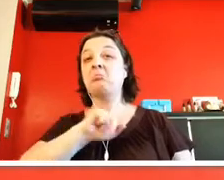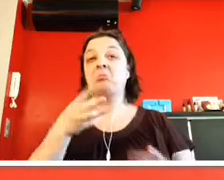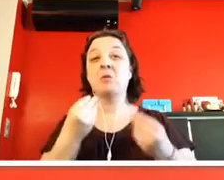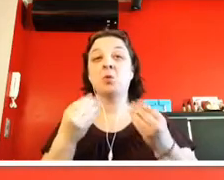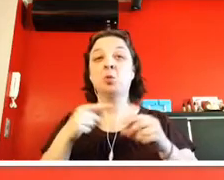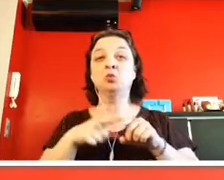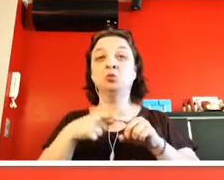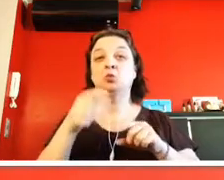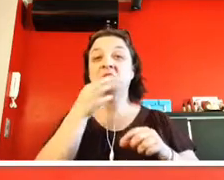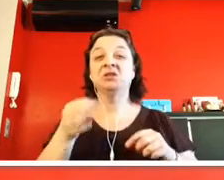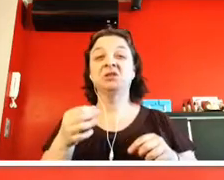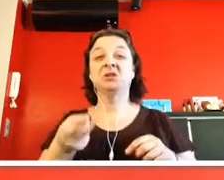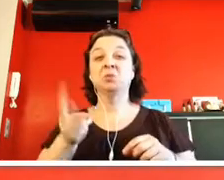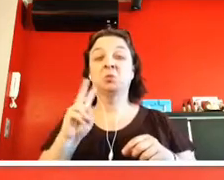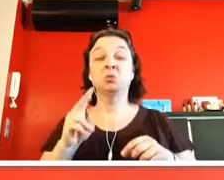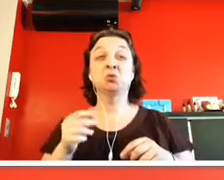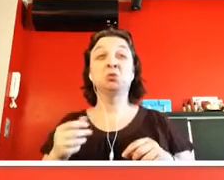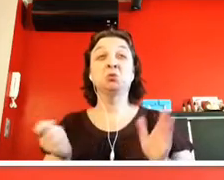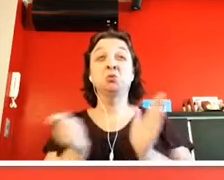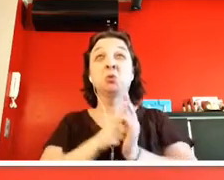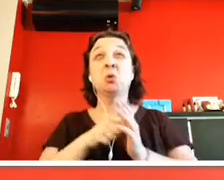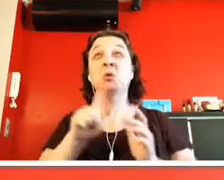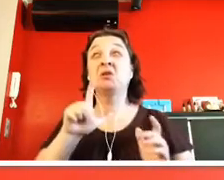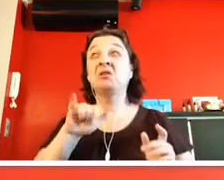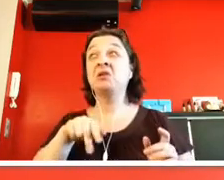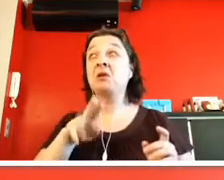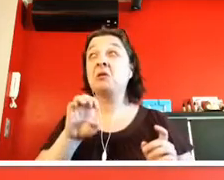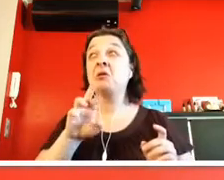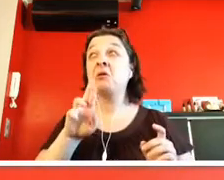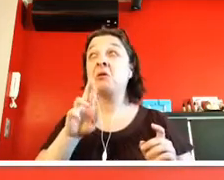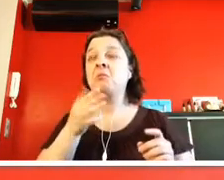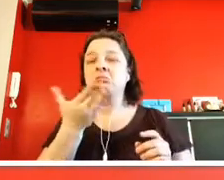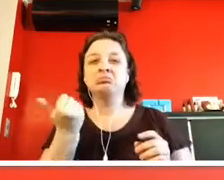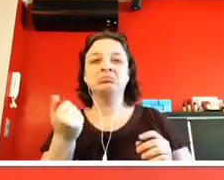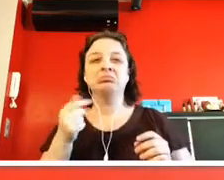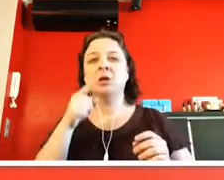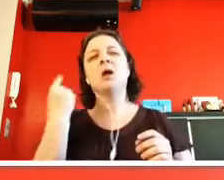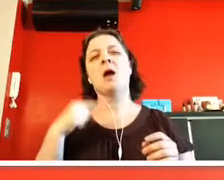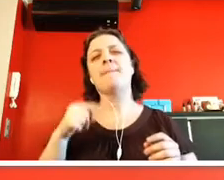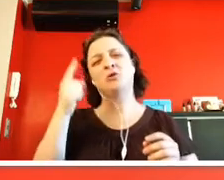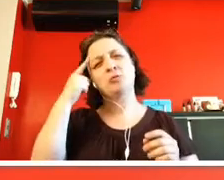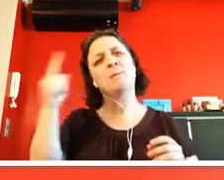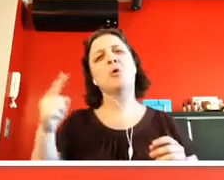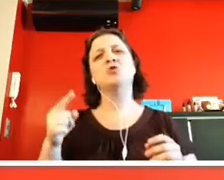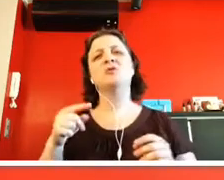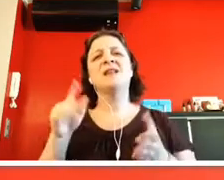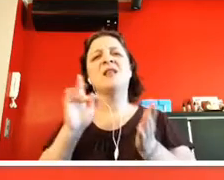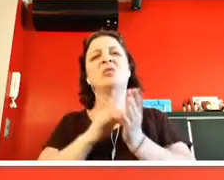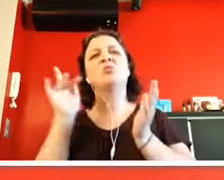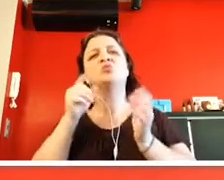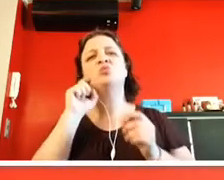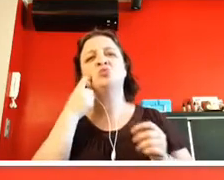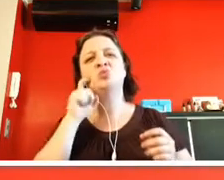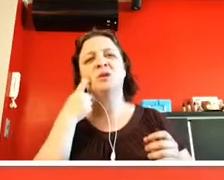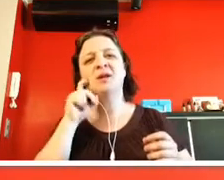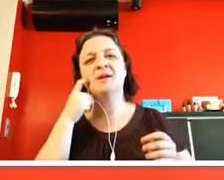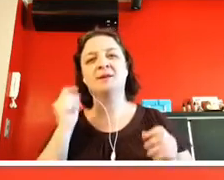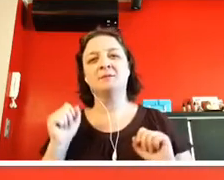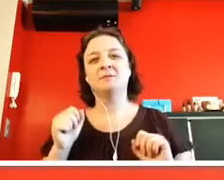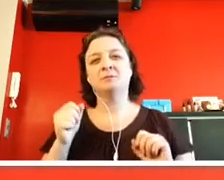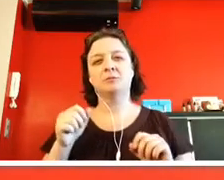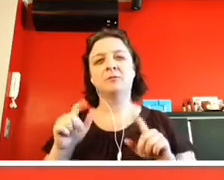plus. Note de liqueur. Je sais pas. En tout cas, le caramel, c'est à mon avis la petite touche